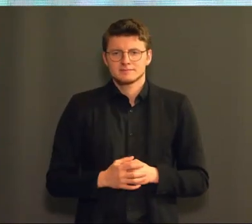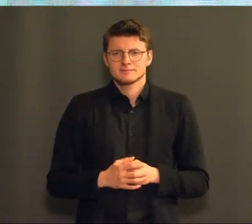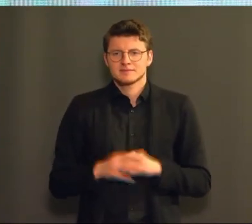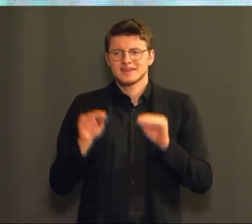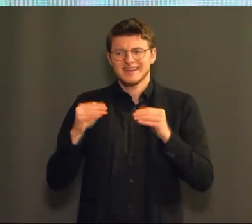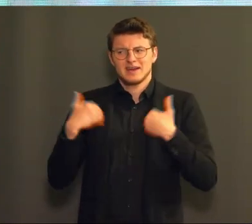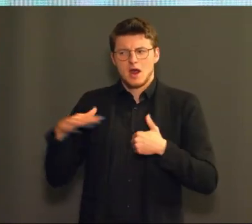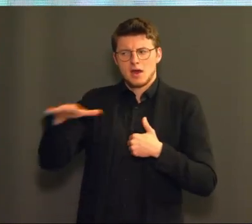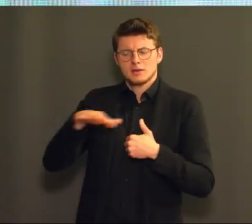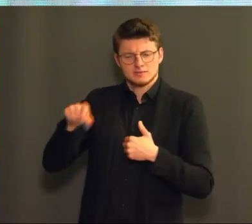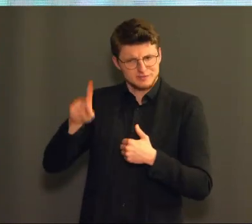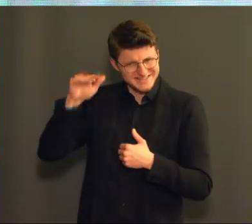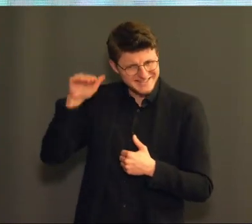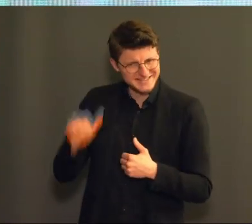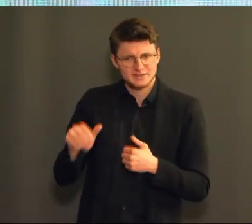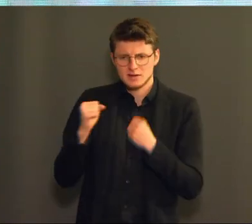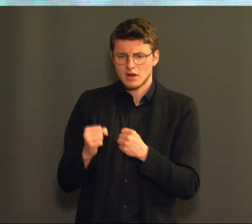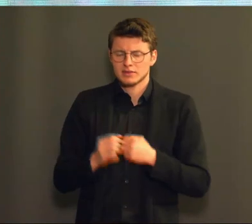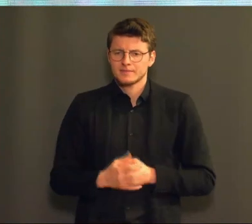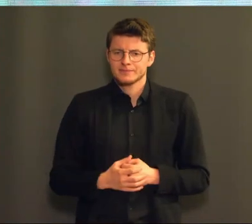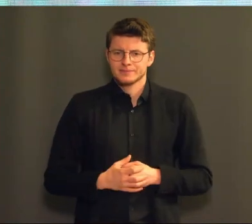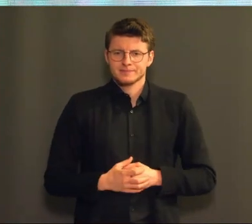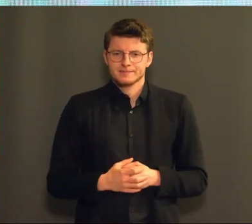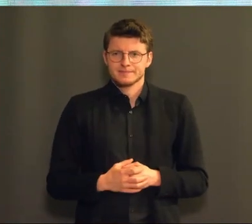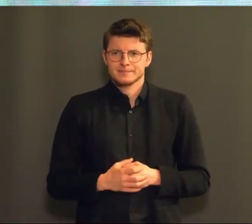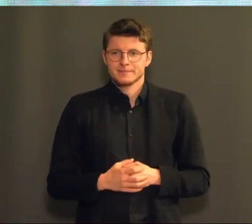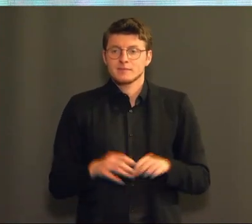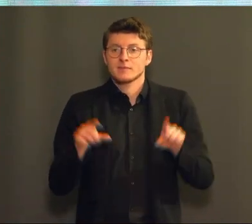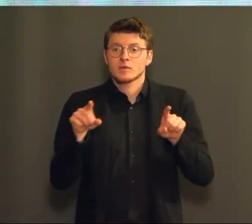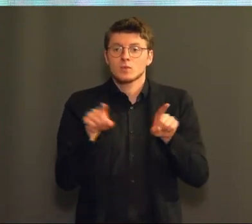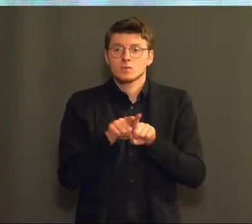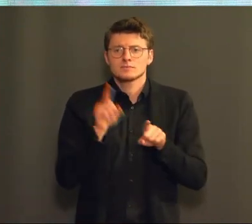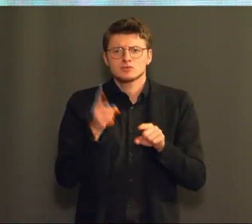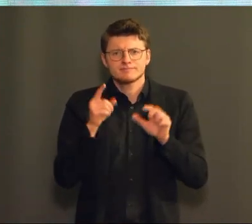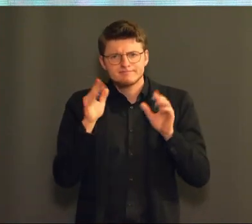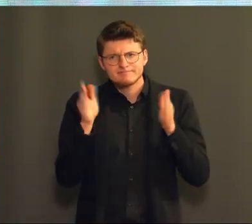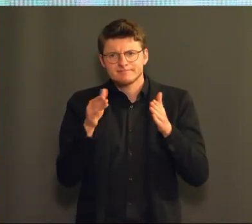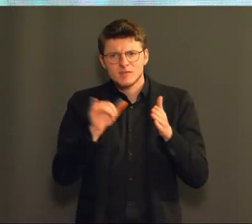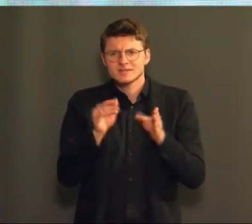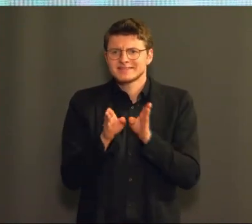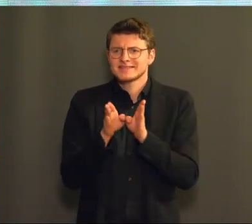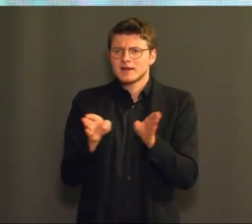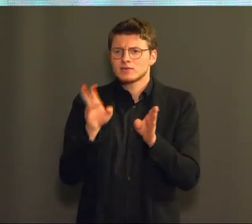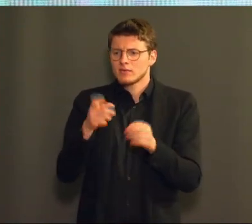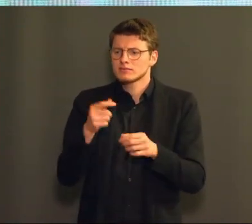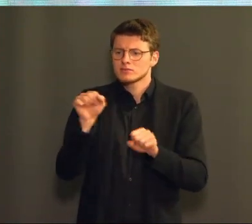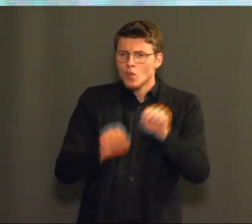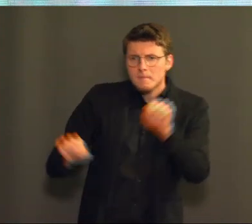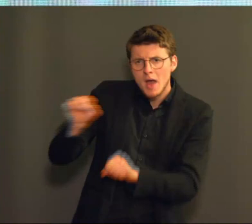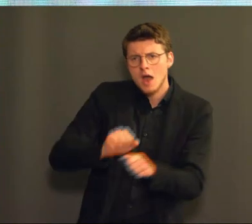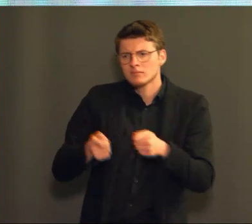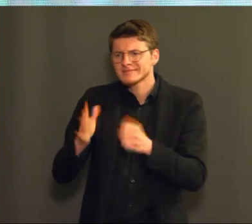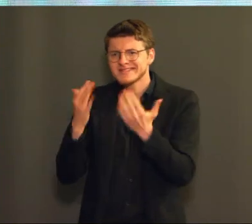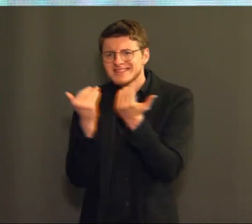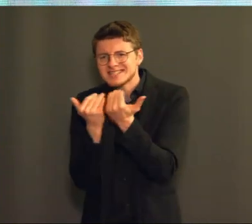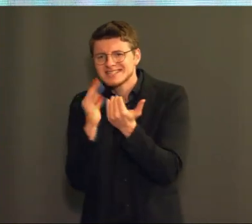Er dient ook bijzondere aandacht te worden besteed aan de schoonmaaksector, waaronder de dienstencheck een onderdeel